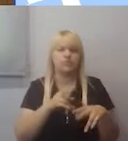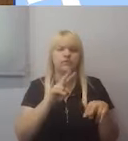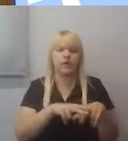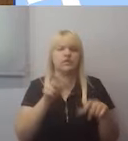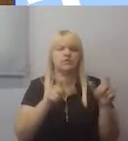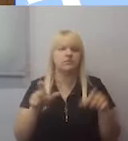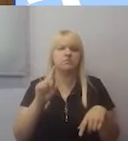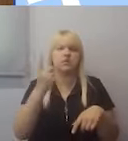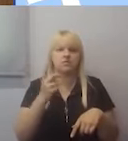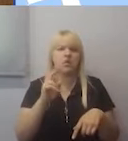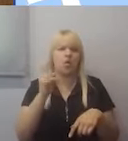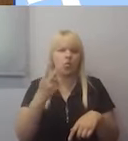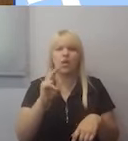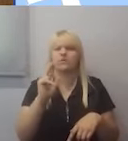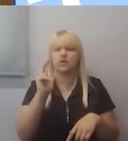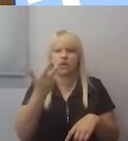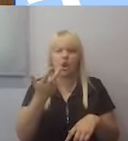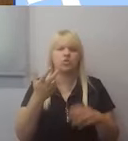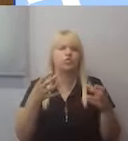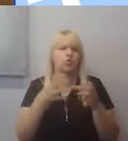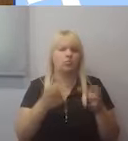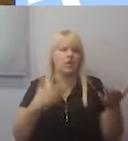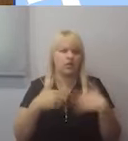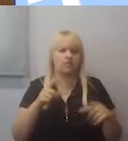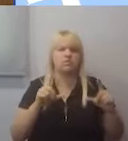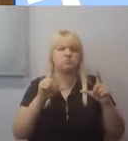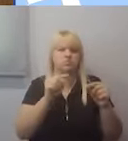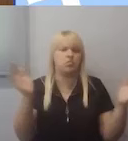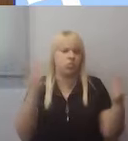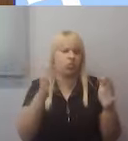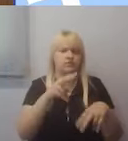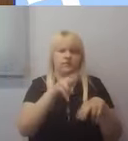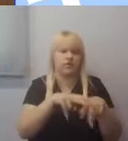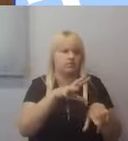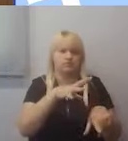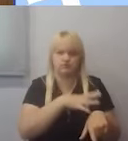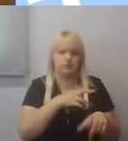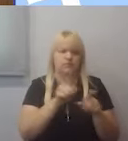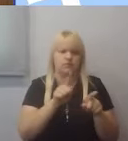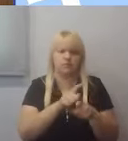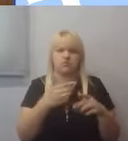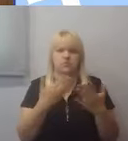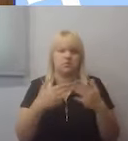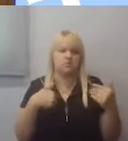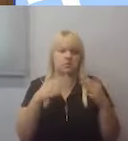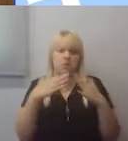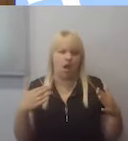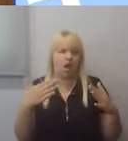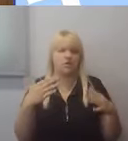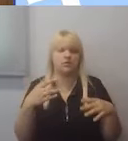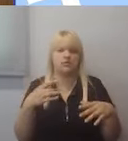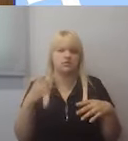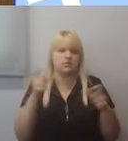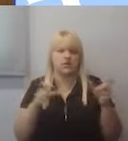dažkārt arī trešās grupas invaliditāti kas nevar pamest ne savas neaprīkotās mājasvetas piemēram cilvēki ar kustību